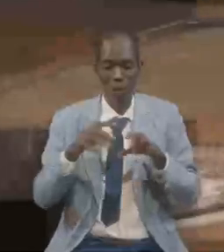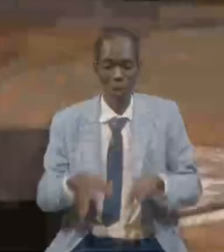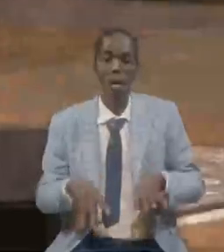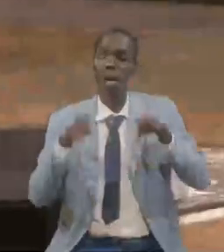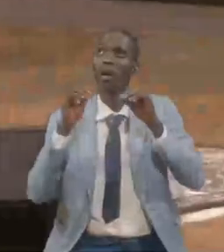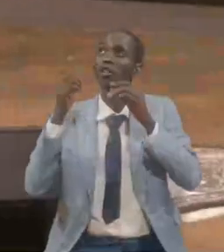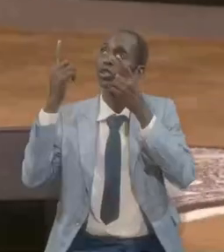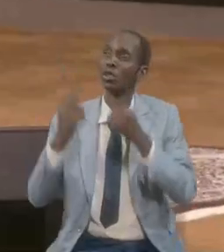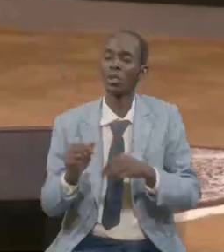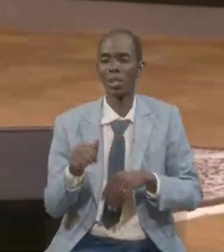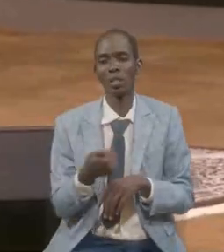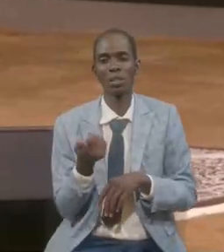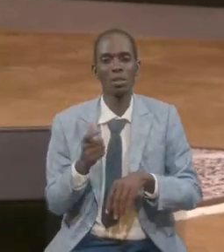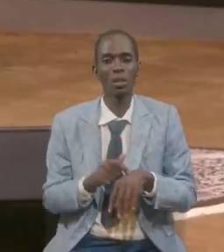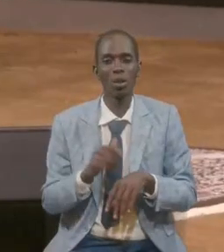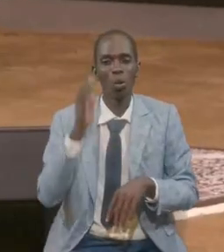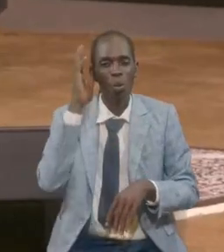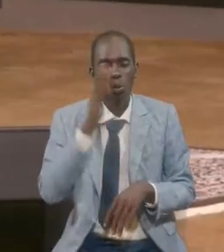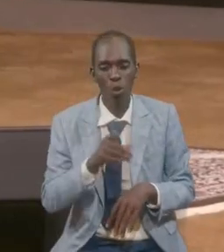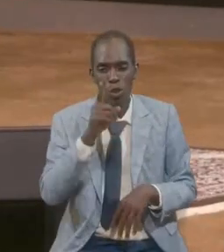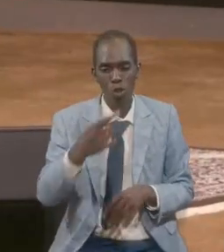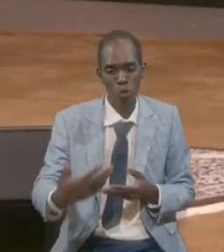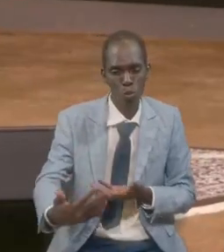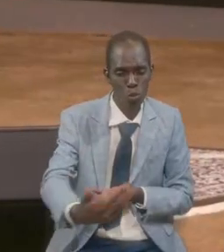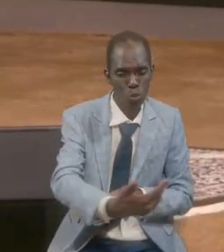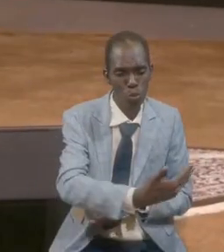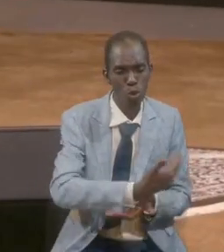pas emporter les milliards au ciel.